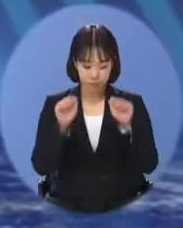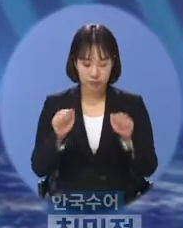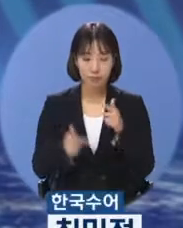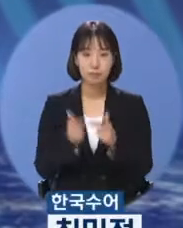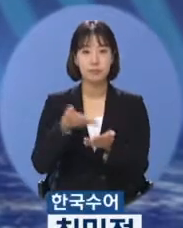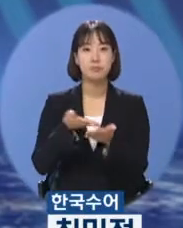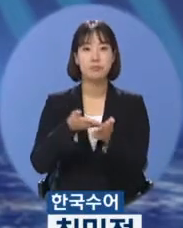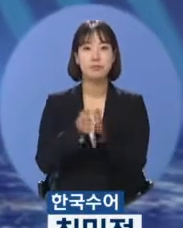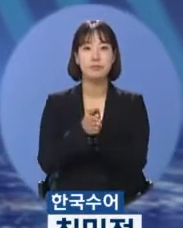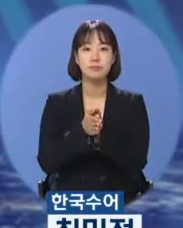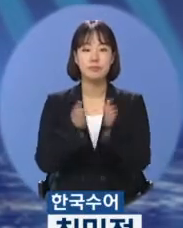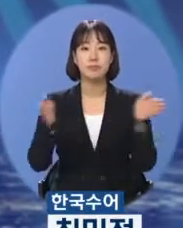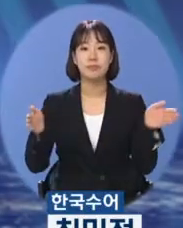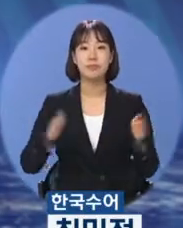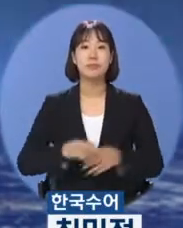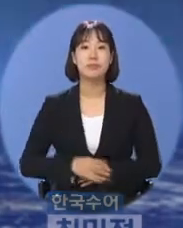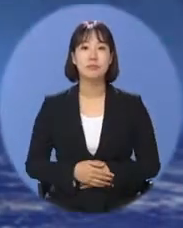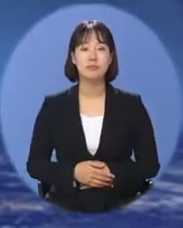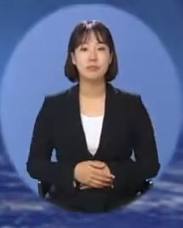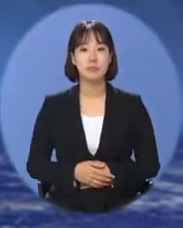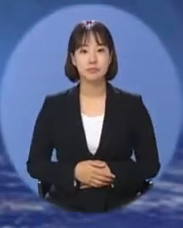이어서 목포에서 전해드리겠습니다.